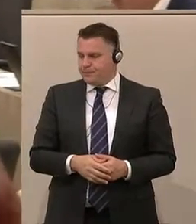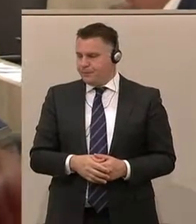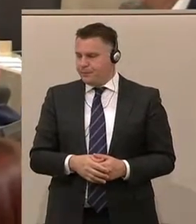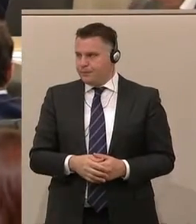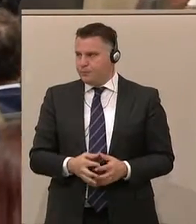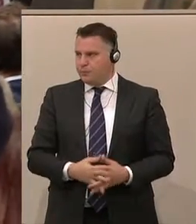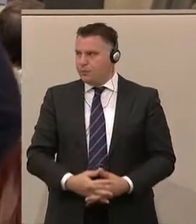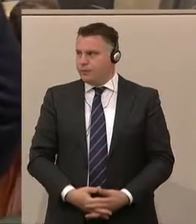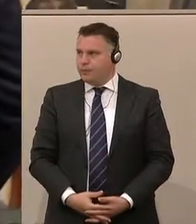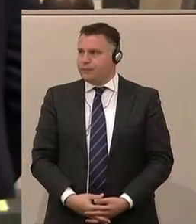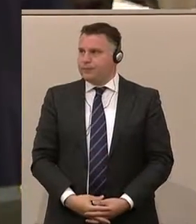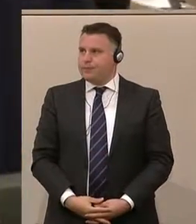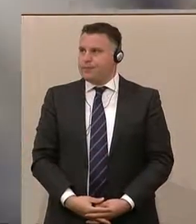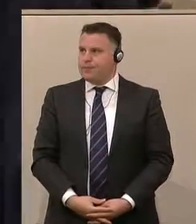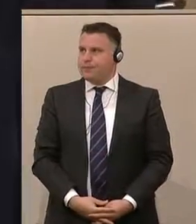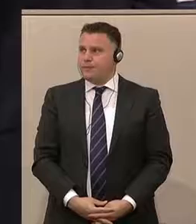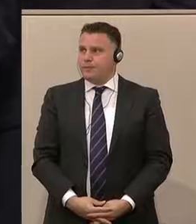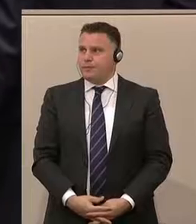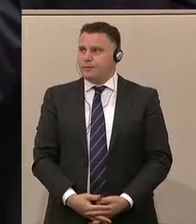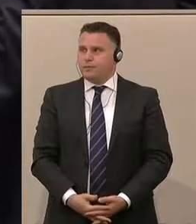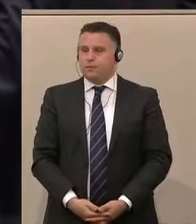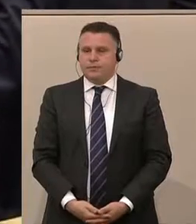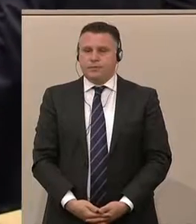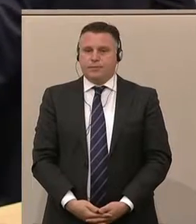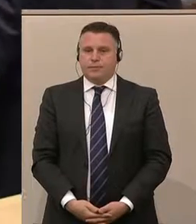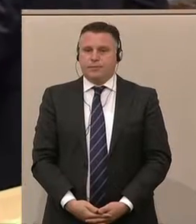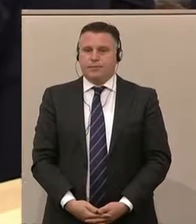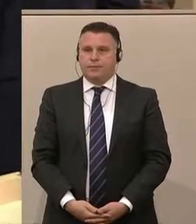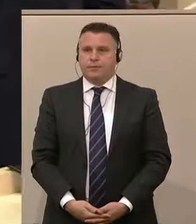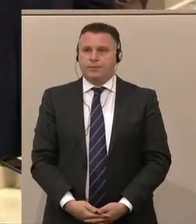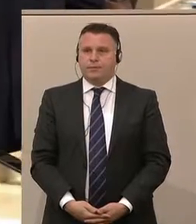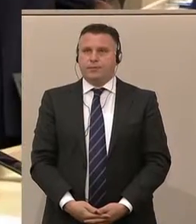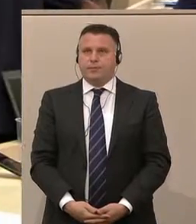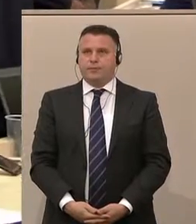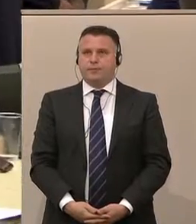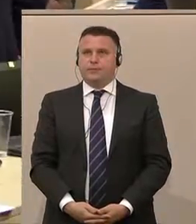verlangen aber Änderungen des Entwurfs, um dem Gesetz zustimmen zu können.